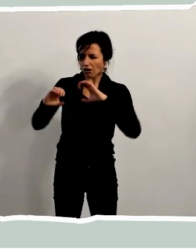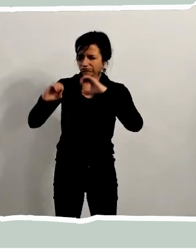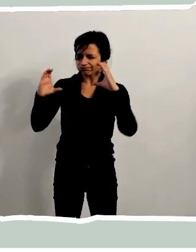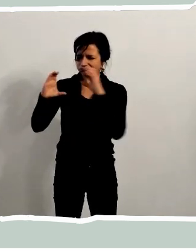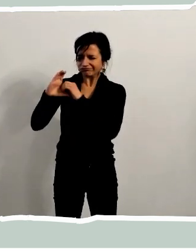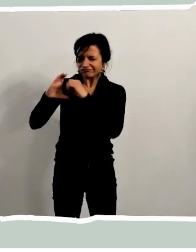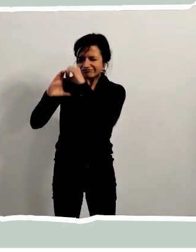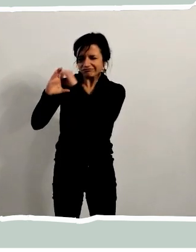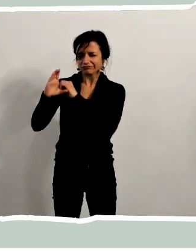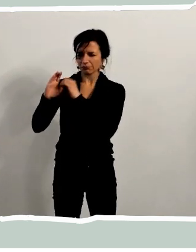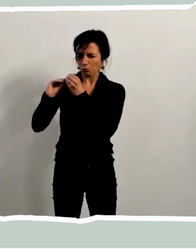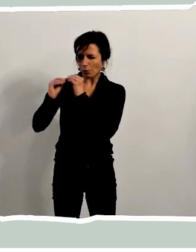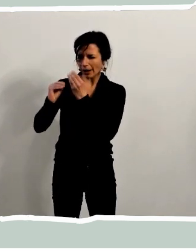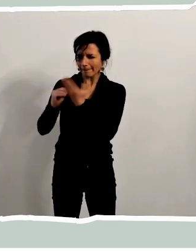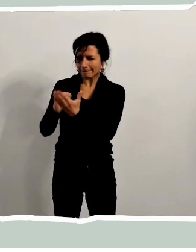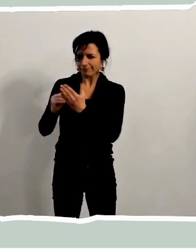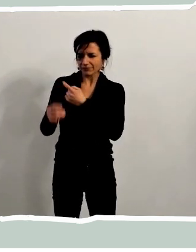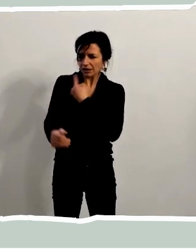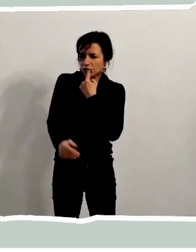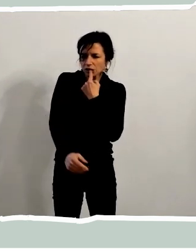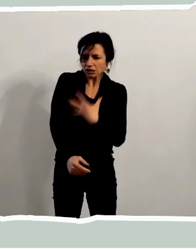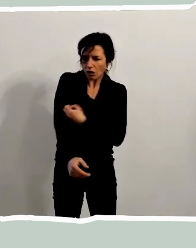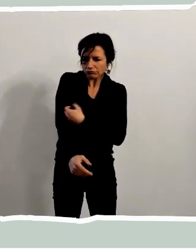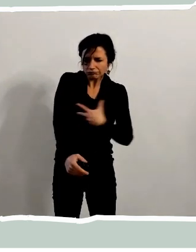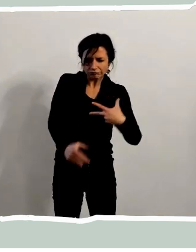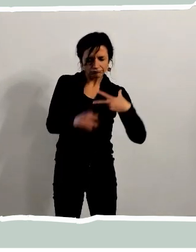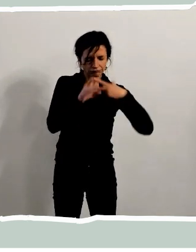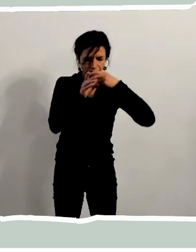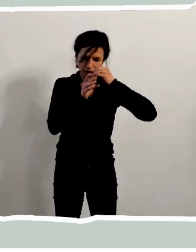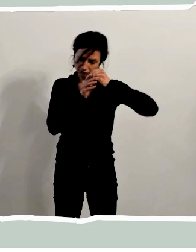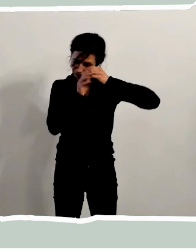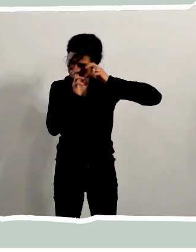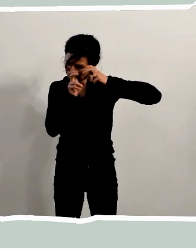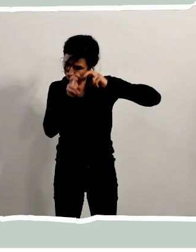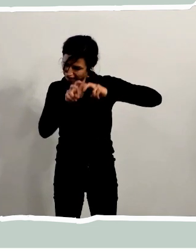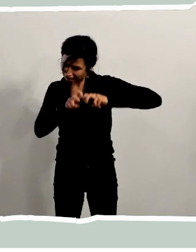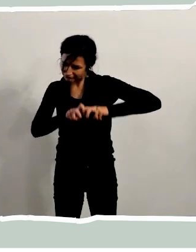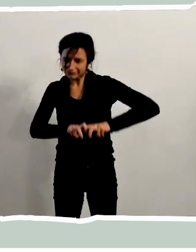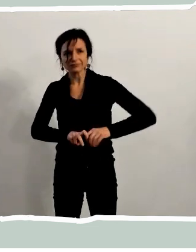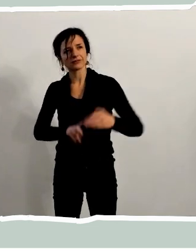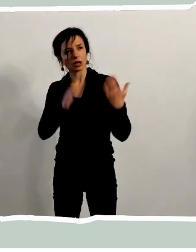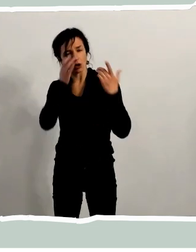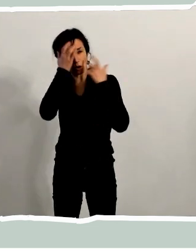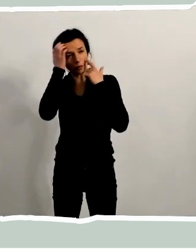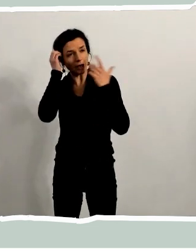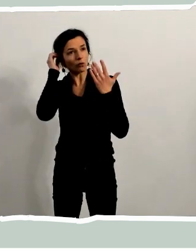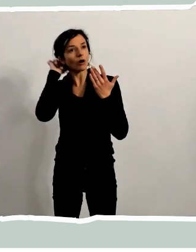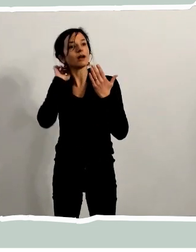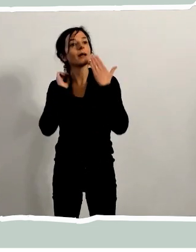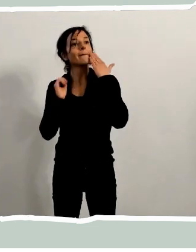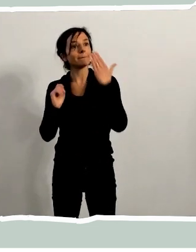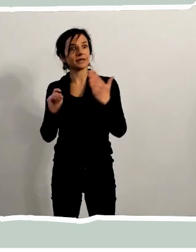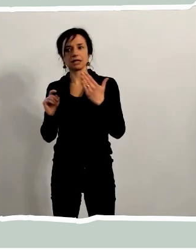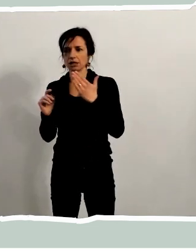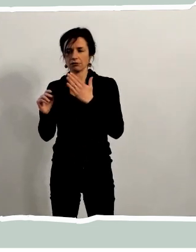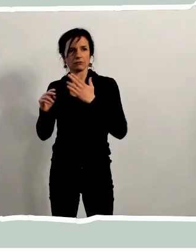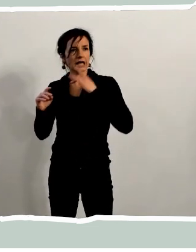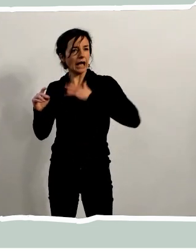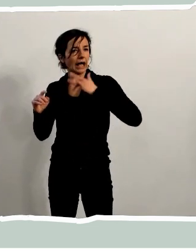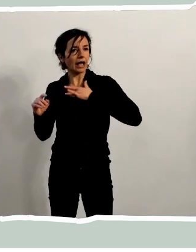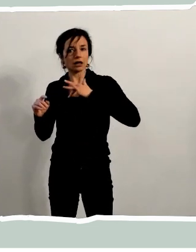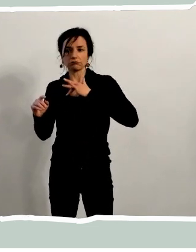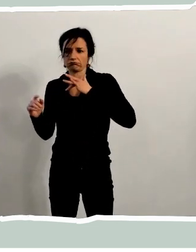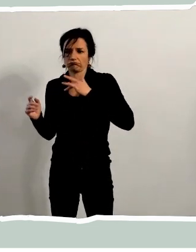de ces patientes. Et vous voyez que c'est le petit graphique qui vous est proposé. Lorsque les femmes ont des cycles très irréguliers,